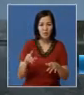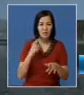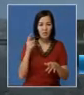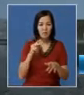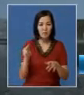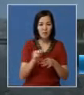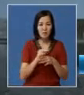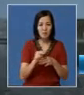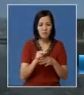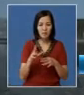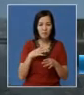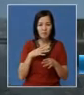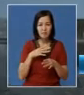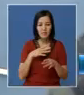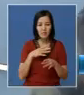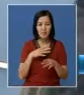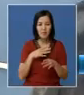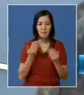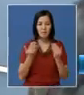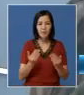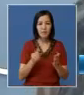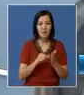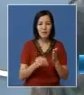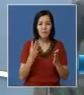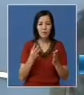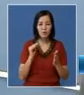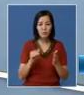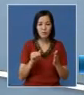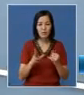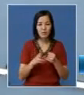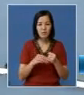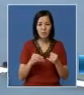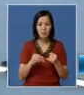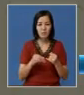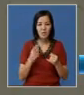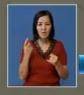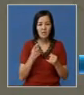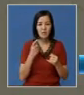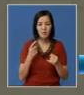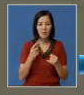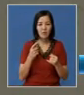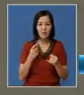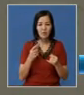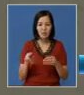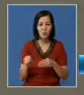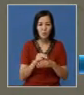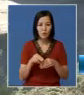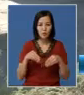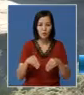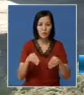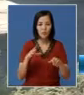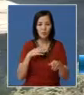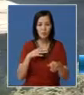қыруға кірісті. Осыған сәйкес ауданда биыл 63 мың гектар жерге химиялық өңдеу жұмыстарын жүргізу